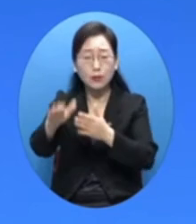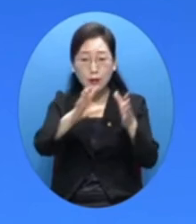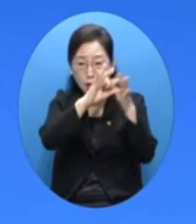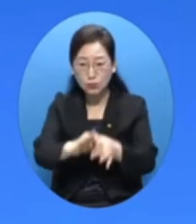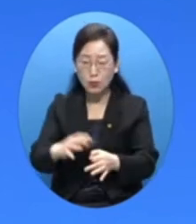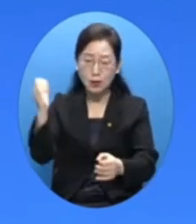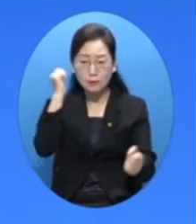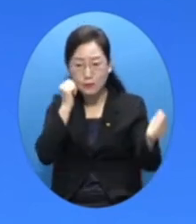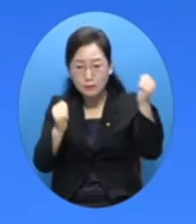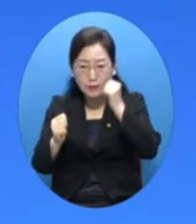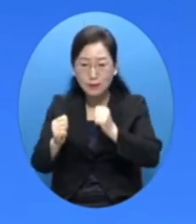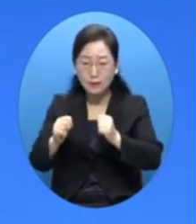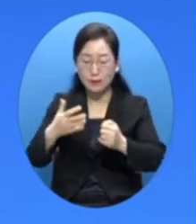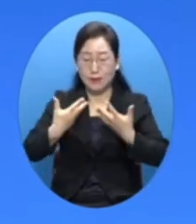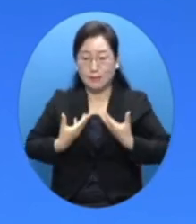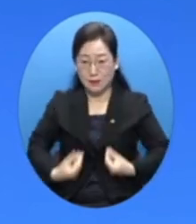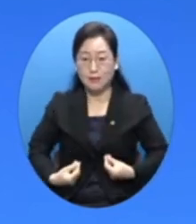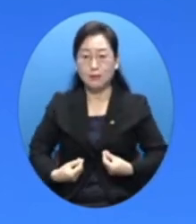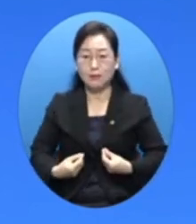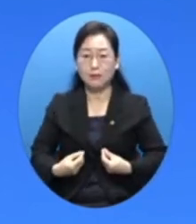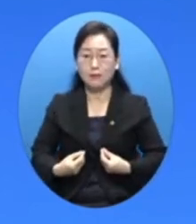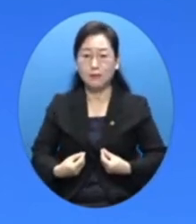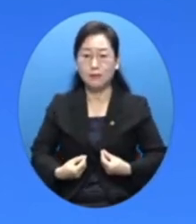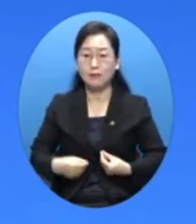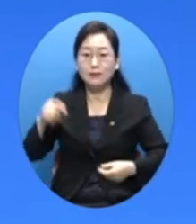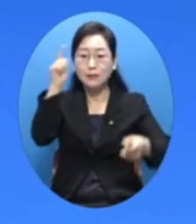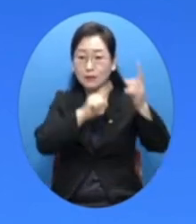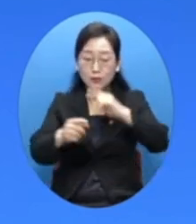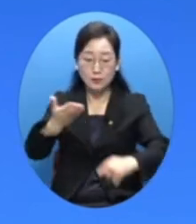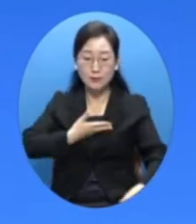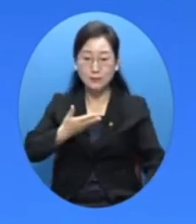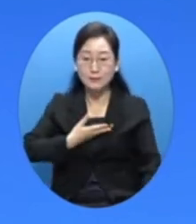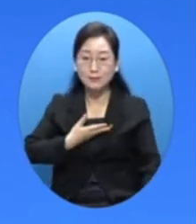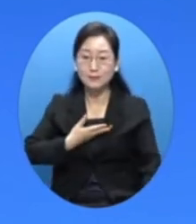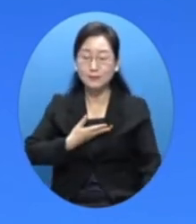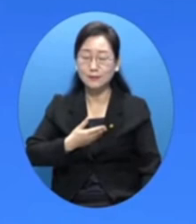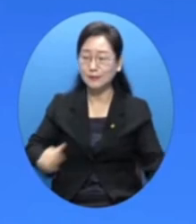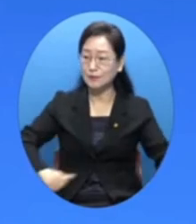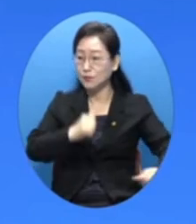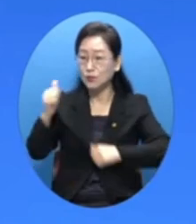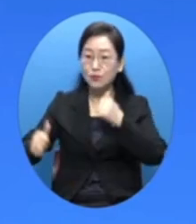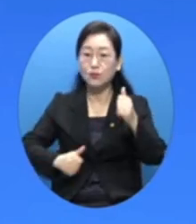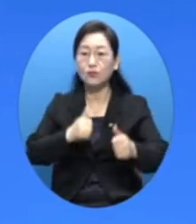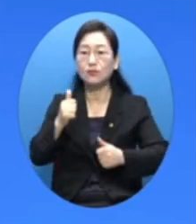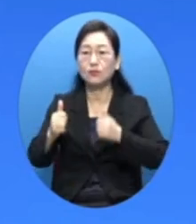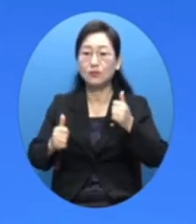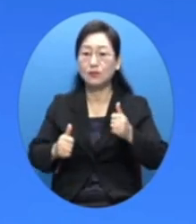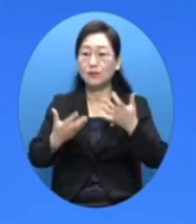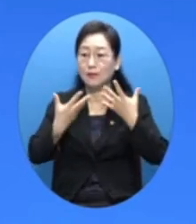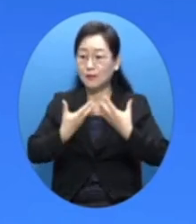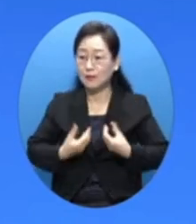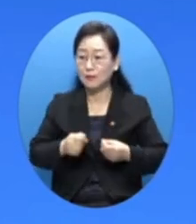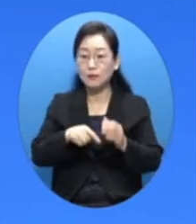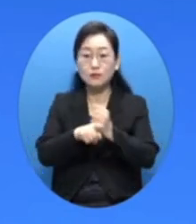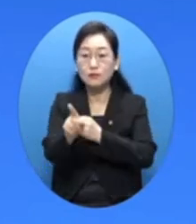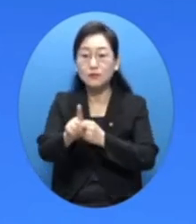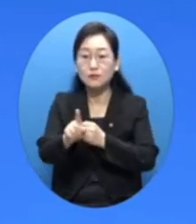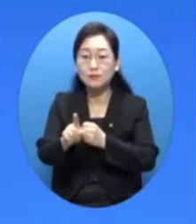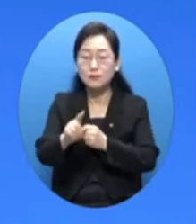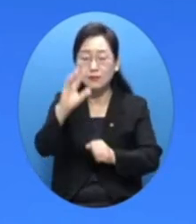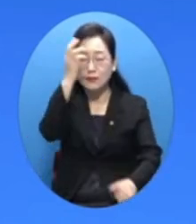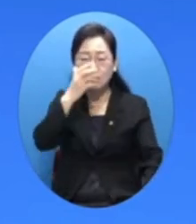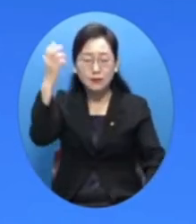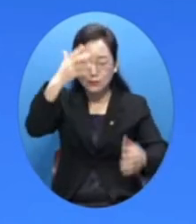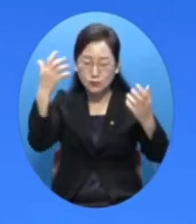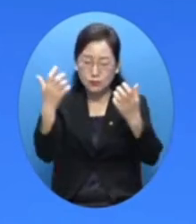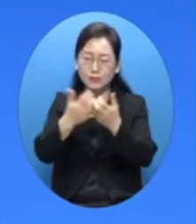넘어지고 낙심하고 상처받고 분노하고 절망에 빠지는 것은 성령 충만하지